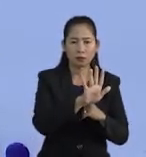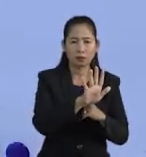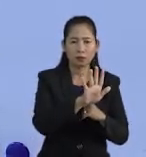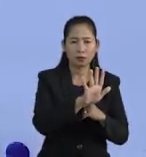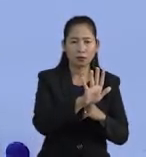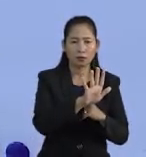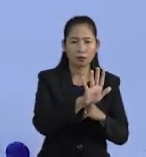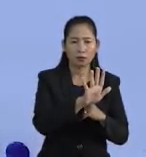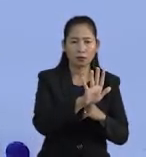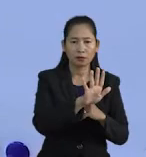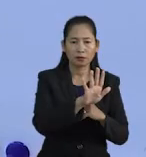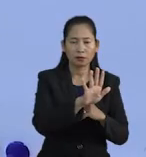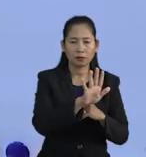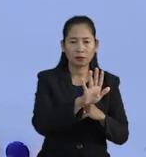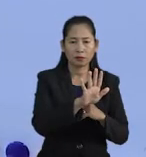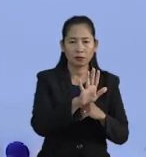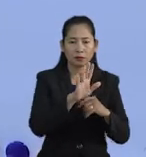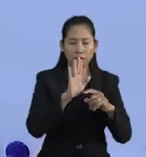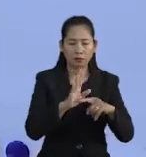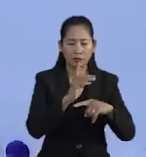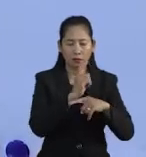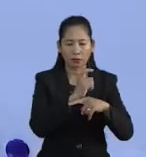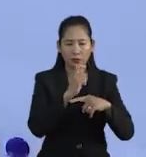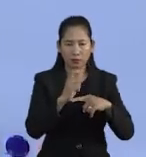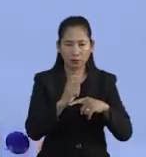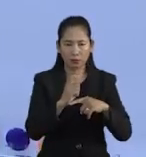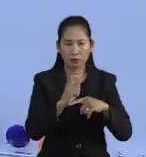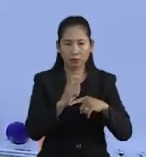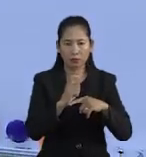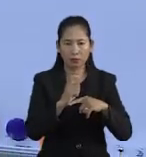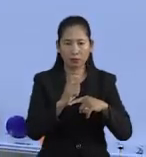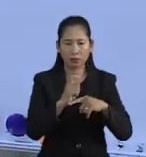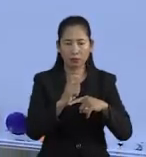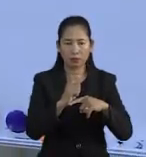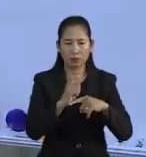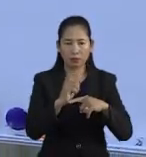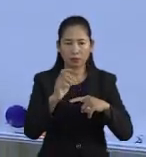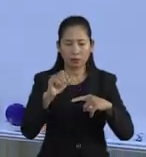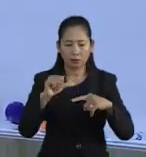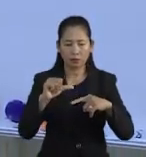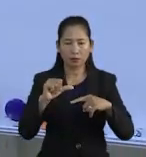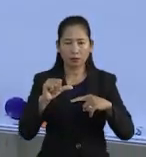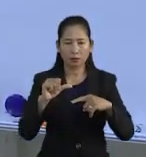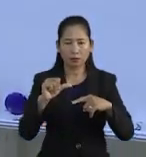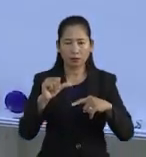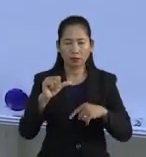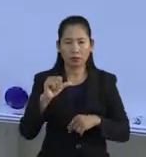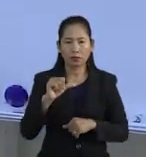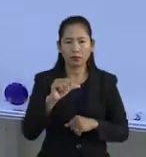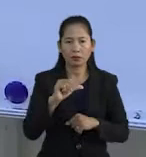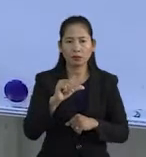pram được trong phía ấy con bà phía rồi